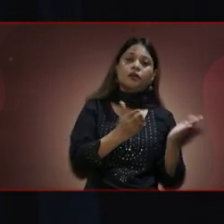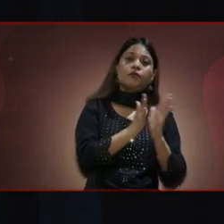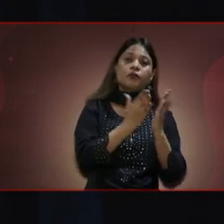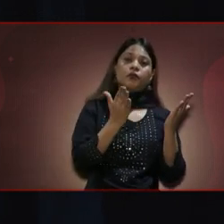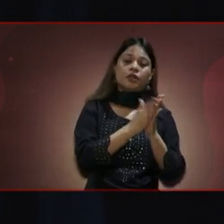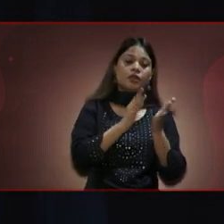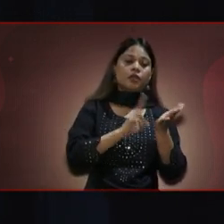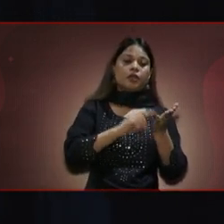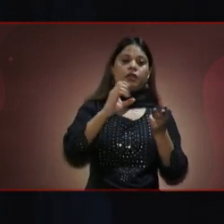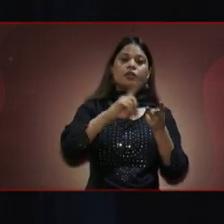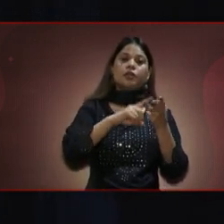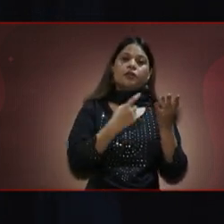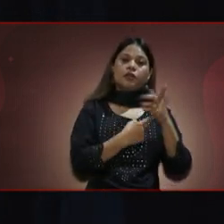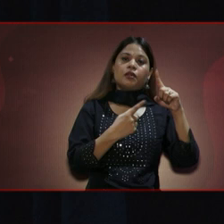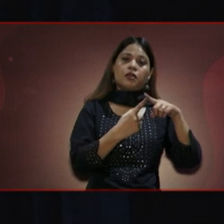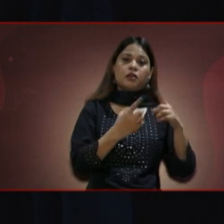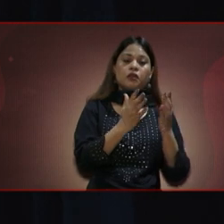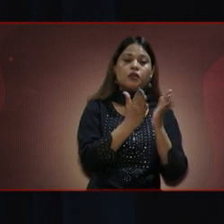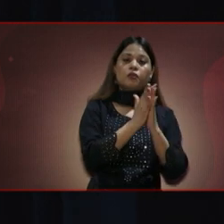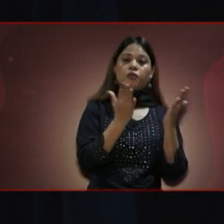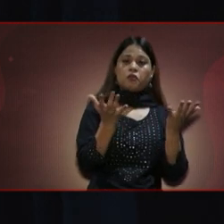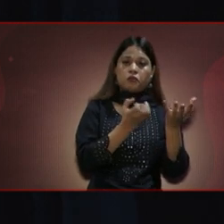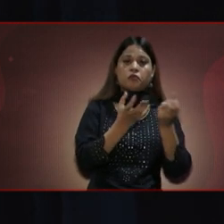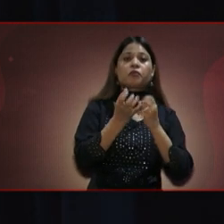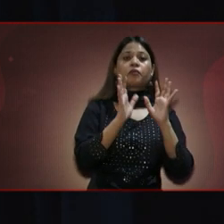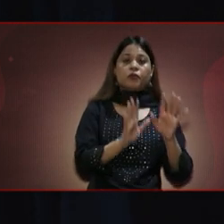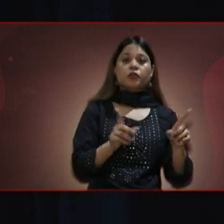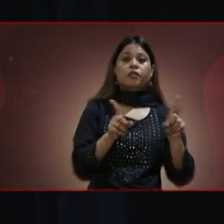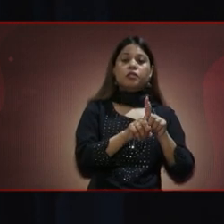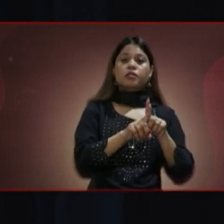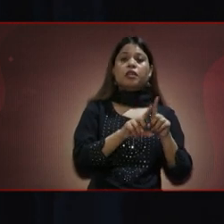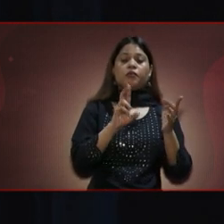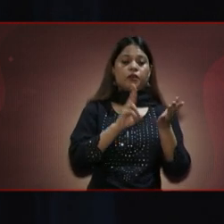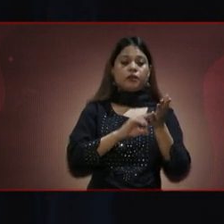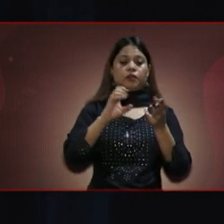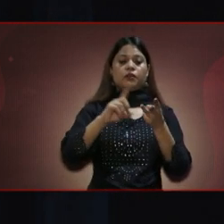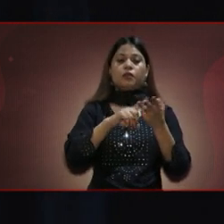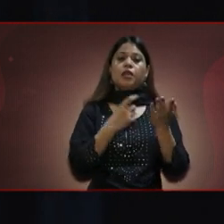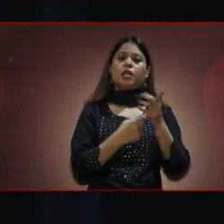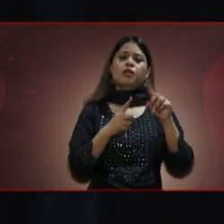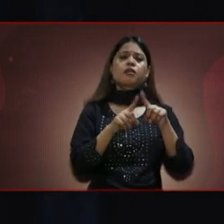लेने लगा है। एनसीईआरटी एक यूनिवर्सिटी की फॉर्म हो चुका है।